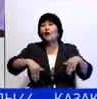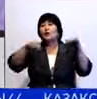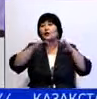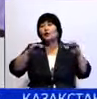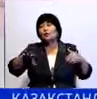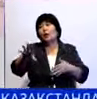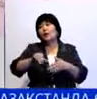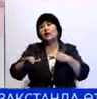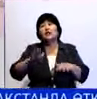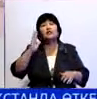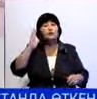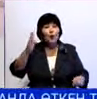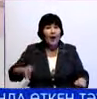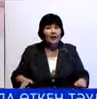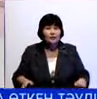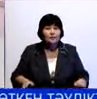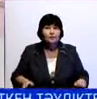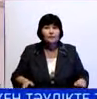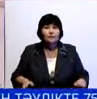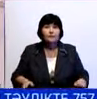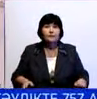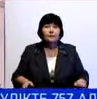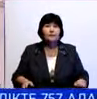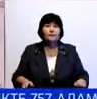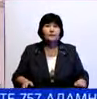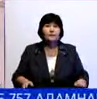ұрпақ үшін өнегелі іс болмақ. Асқар Тәжиев, Алмат Меңдібаев, Қанат Махамбетов, Қызылорда телеарнасы.